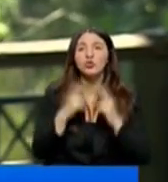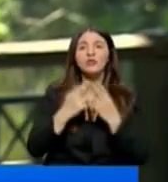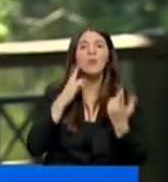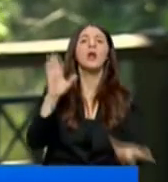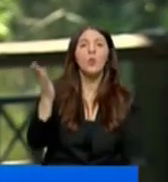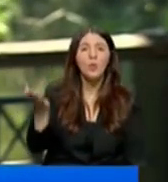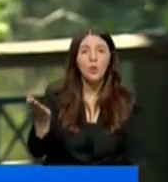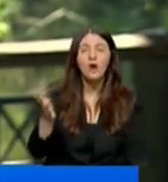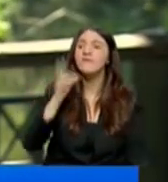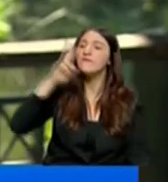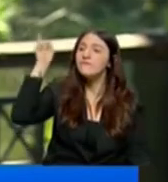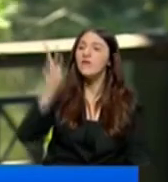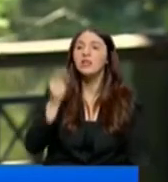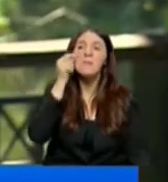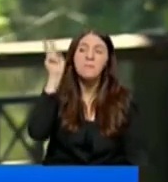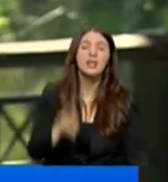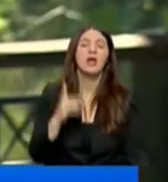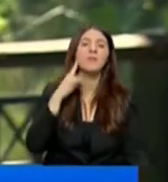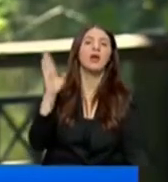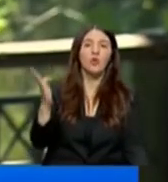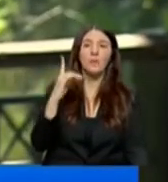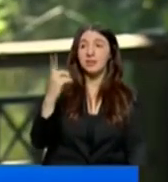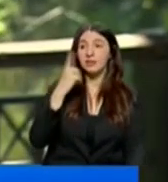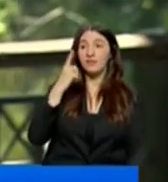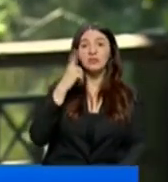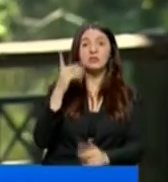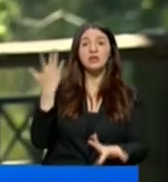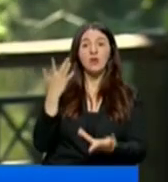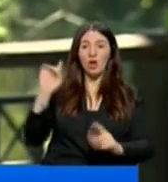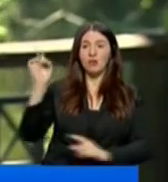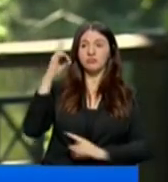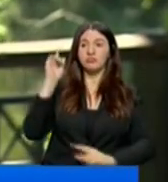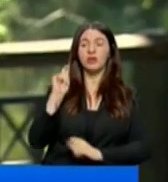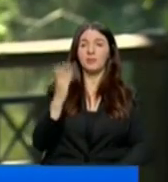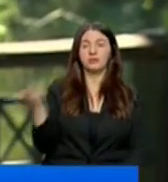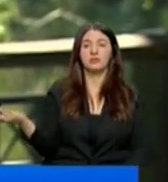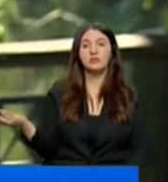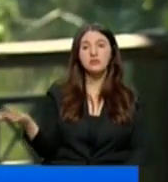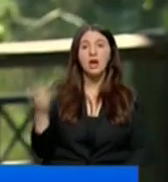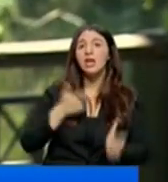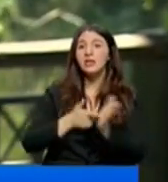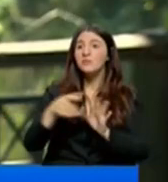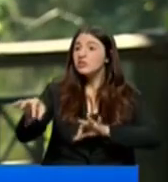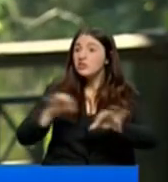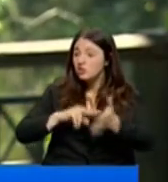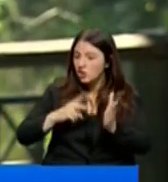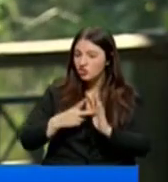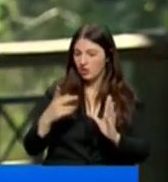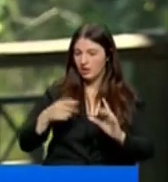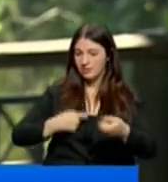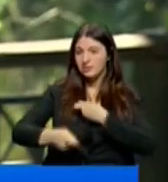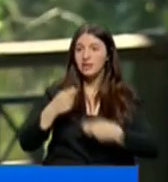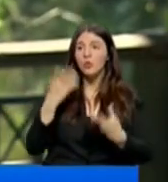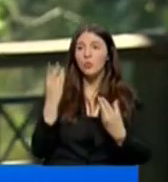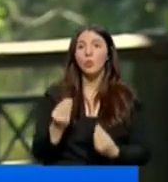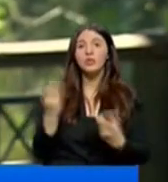da haberi yok. Vallahi billahi de haberleri yok. Ya bir devleti siz nasıl böyle yönetirsiniz ya? Tarımın stratejik sektör